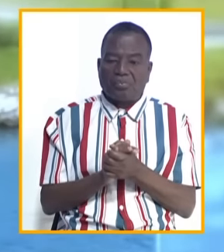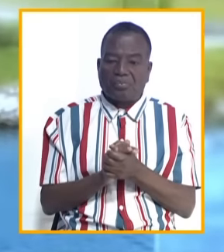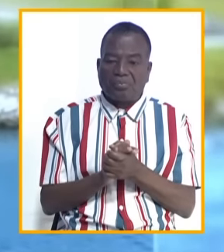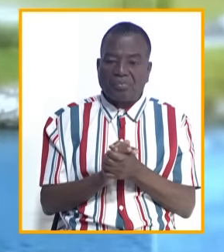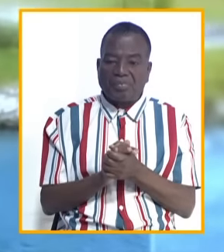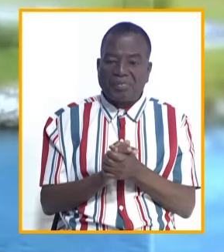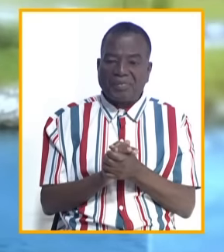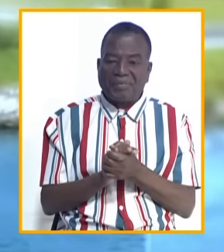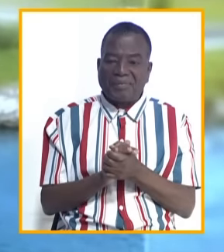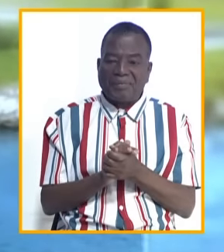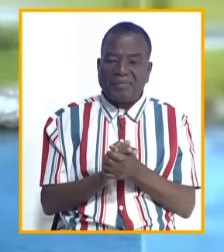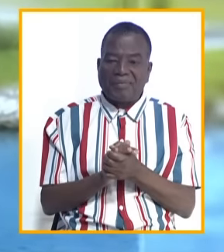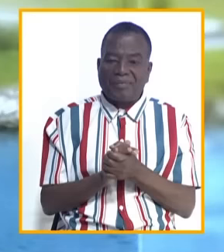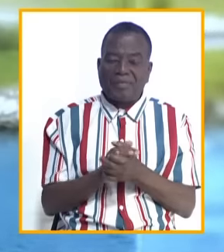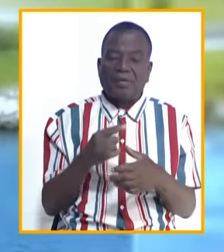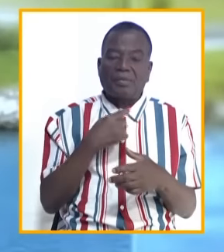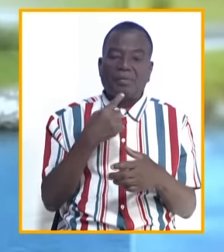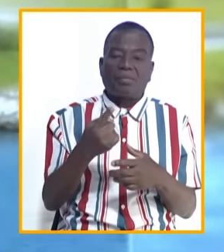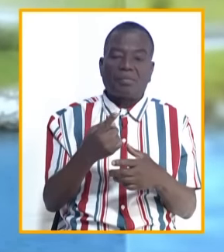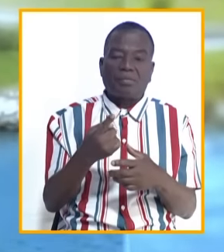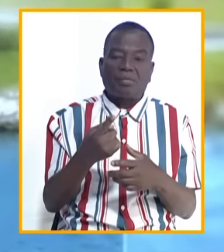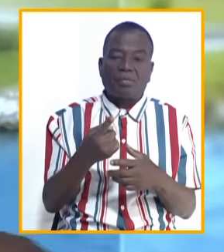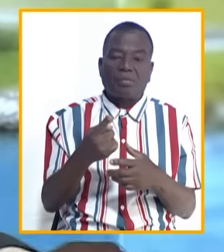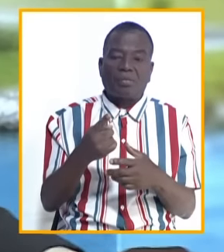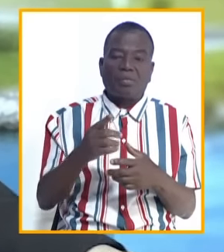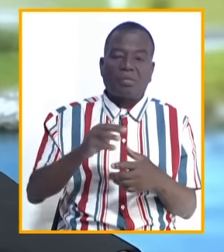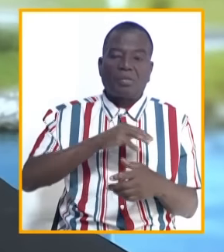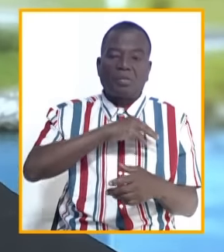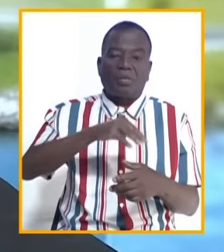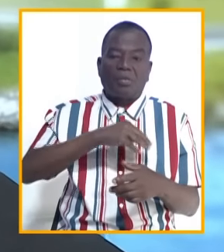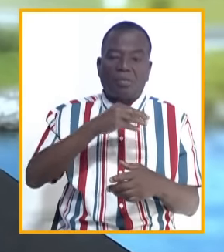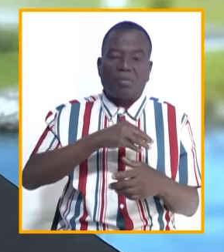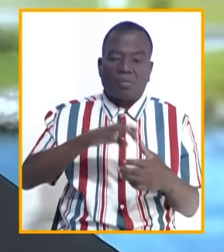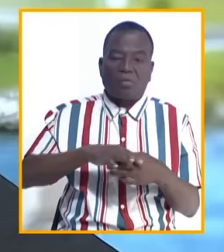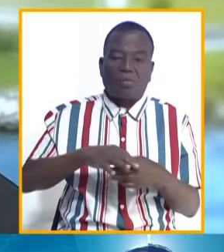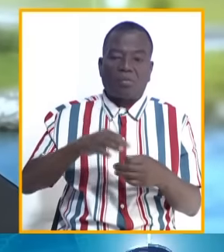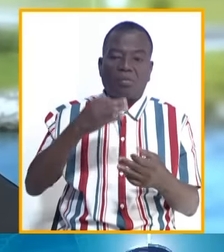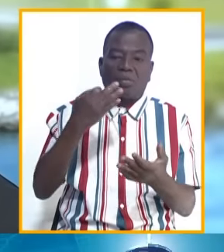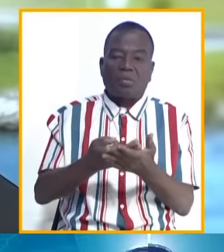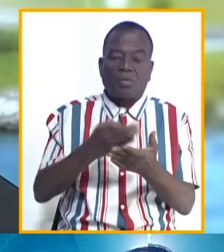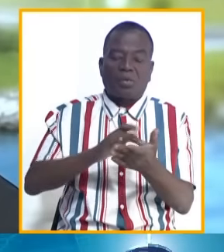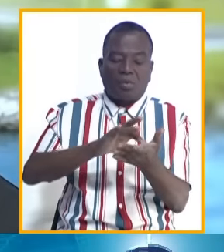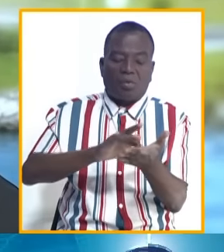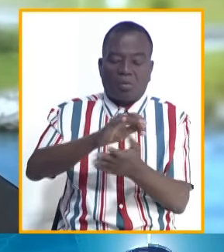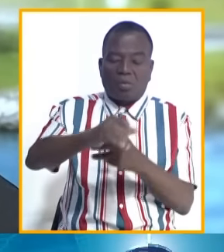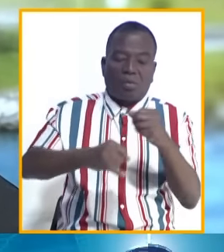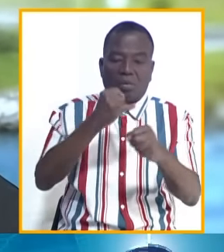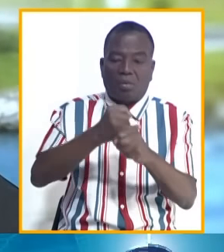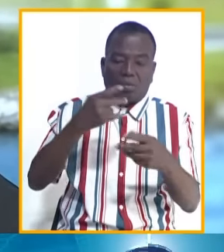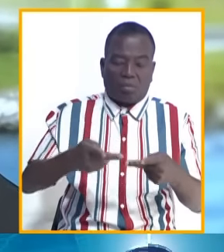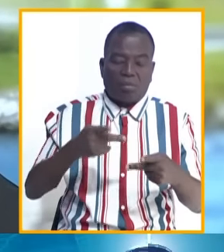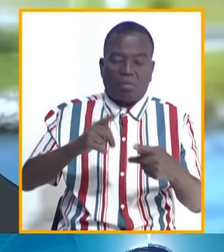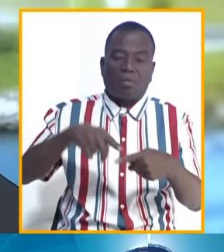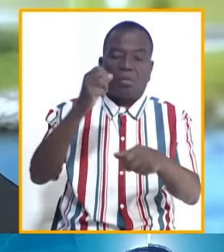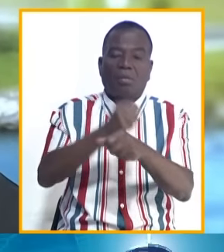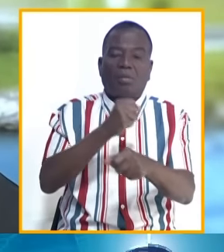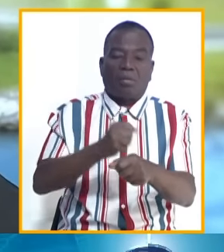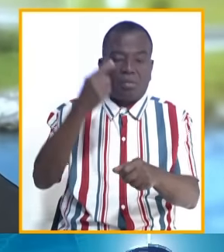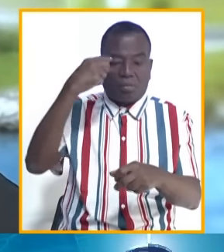Ulrich Adongon. Je vous le dis en titre, une mission du Fonds monétaire international est présente en ce moment à Abidjan dans le cadre